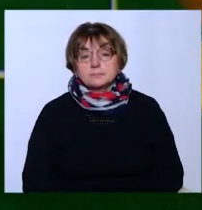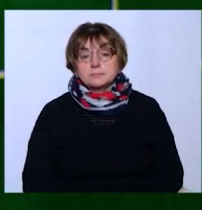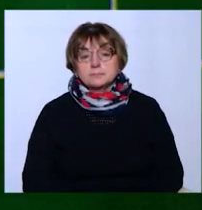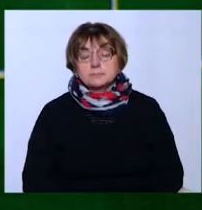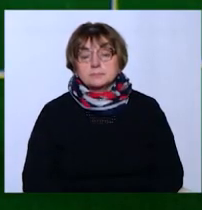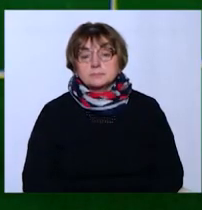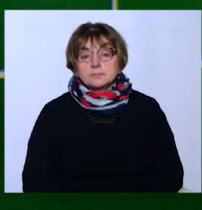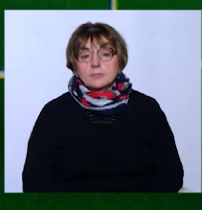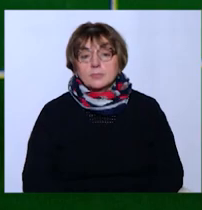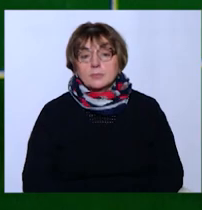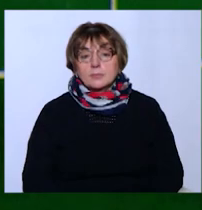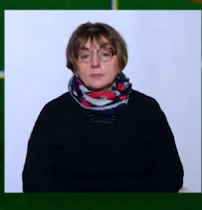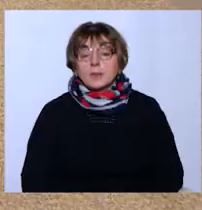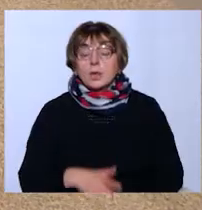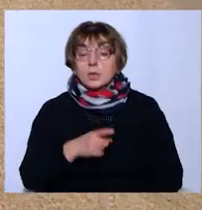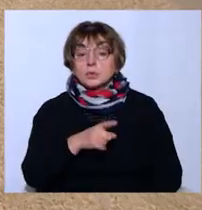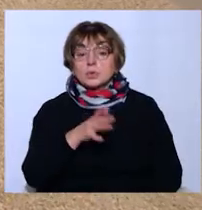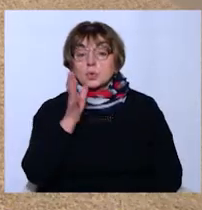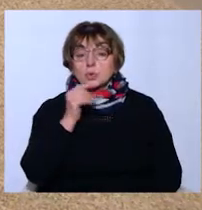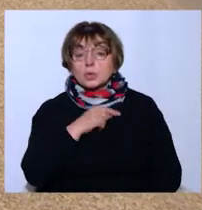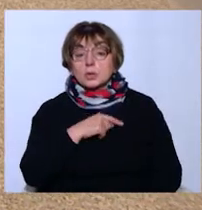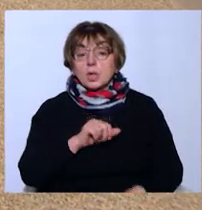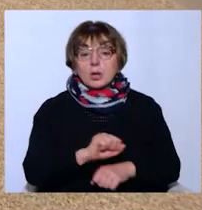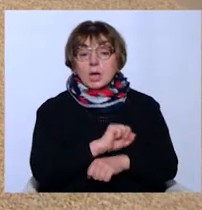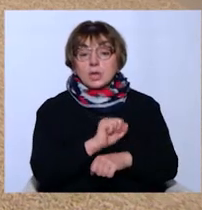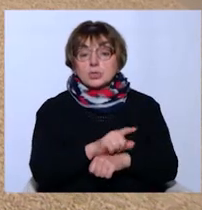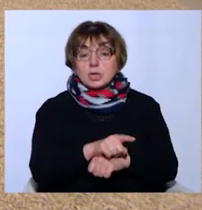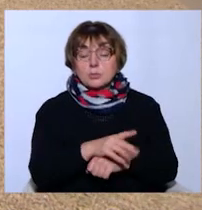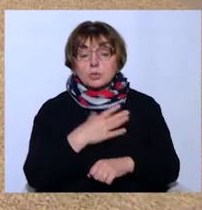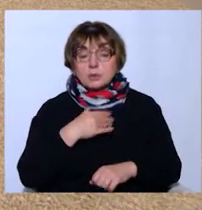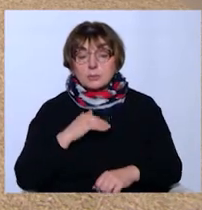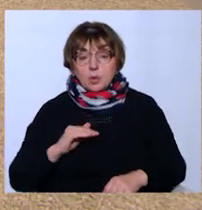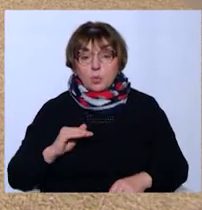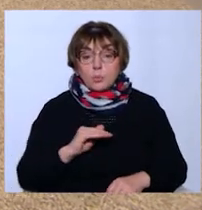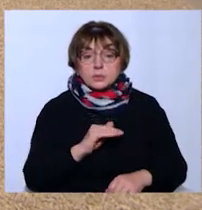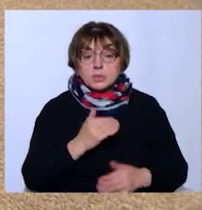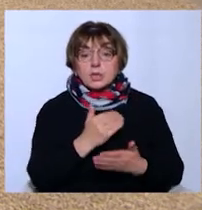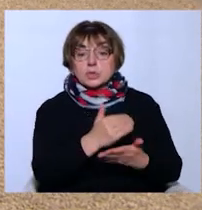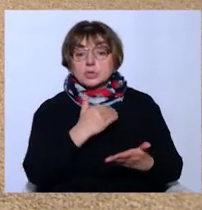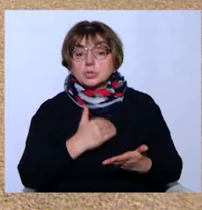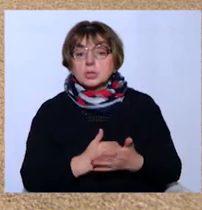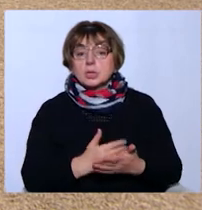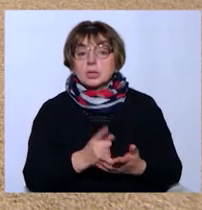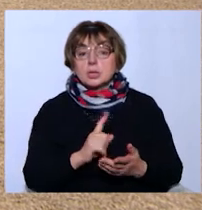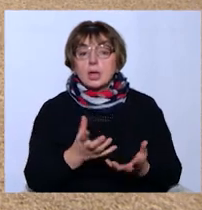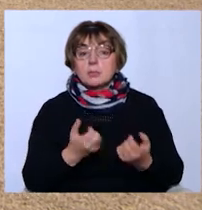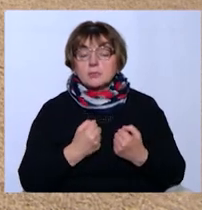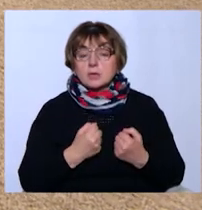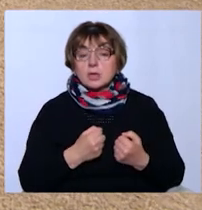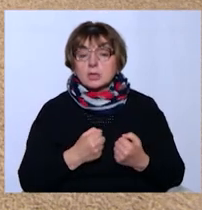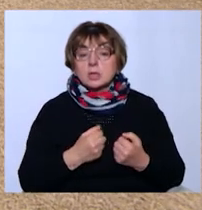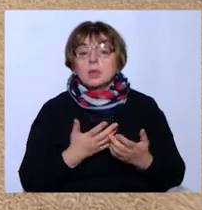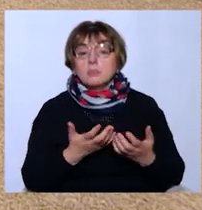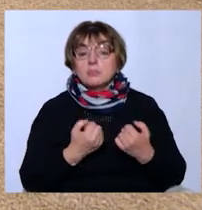და უძრავ მდგომარეობაში მყოფ საგანს, როდესაც მე ვუბიძგე, შედეგი რა დადგა? მოძრაობა, ამოძრავდა